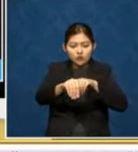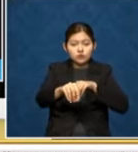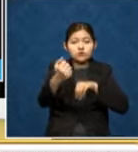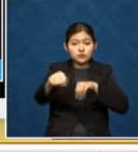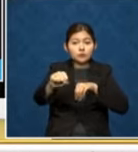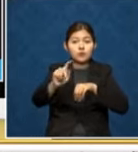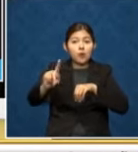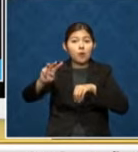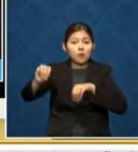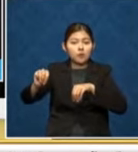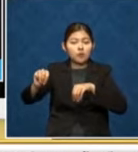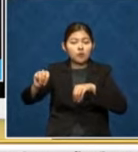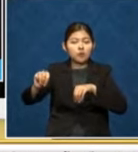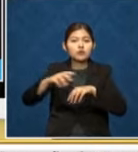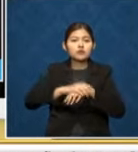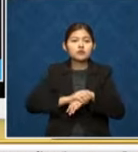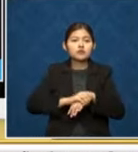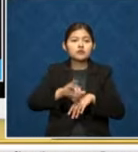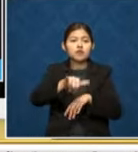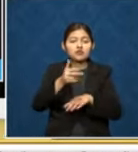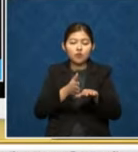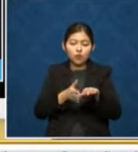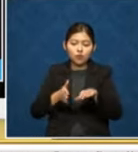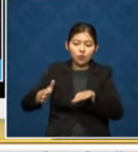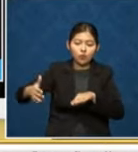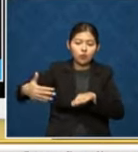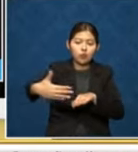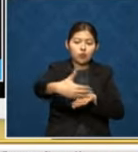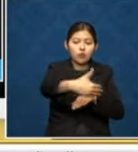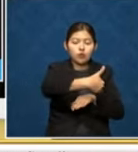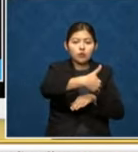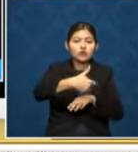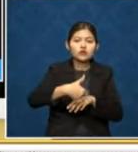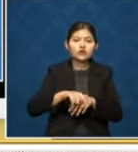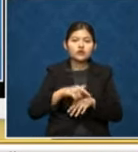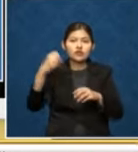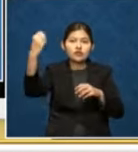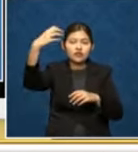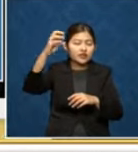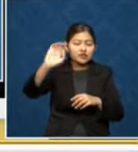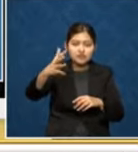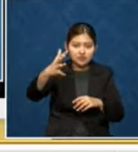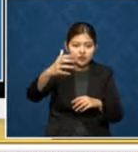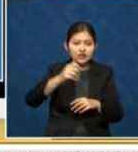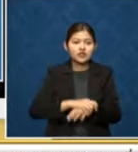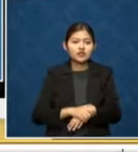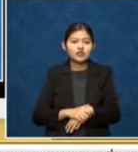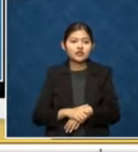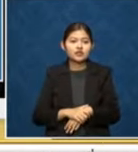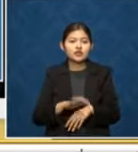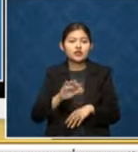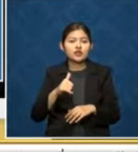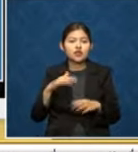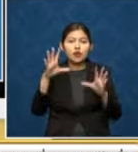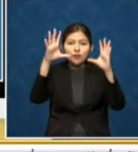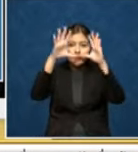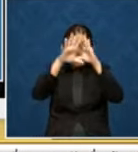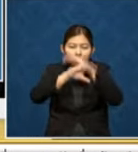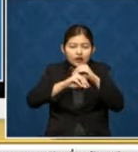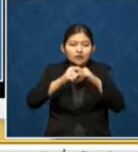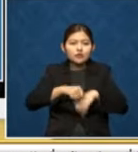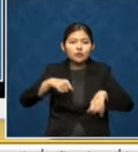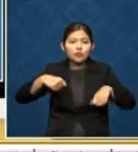กิโลเมตรบางช่วงเป็นทางโค้งไม่มีไขว้คว้าส่องสว่างแม้แต่ดวงเดียวสภาพบนถนนมืดสนิทเ